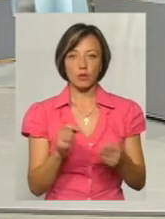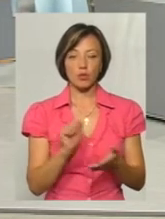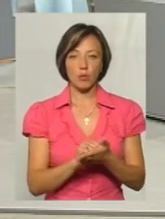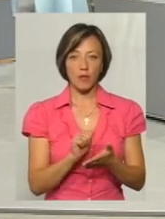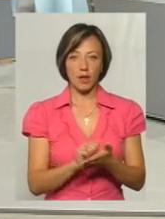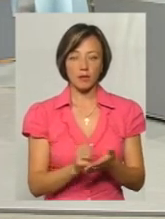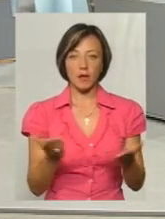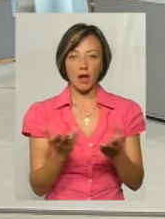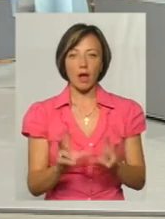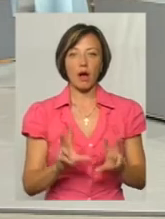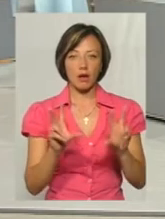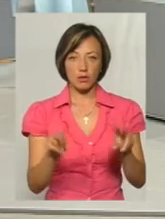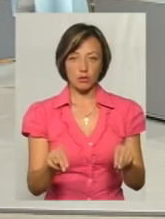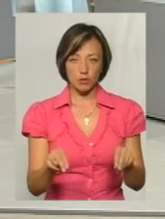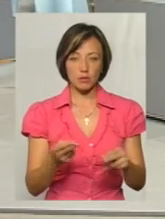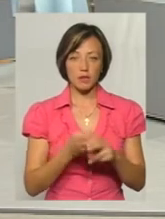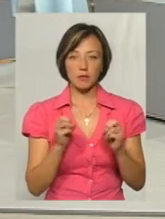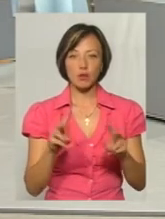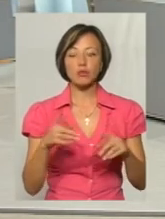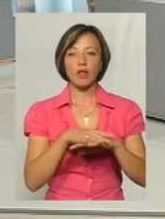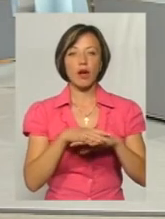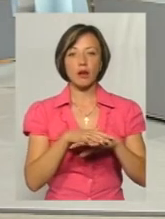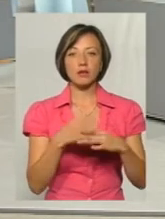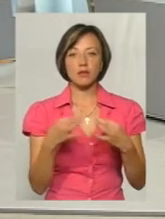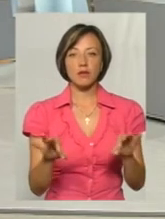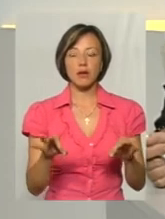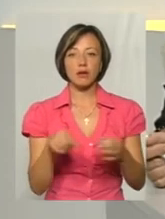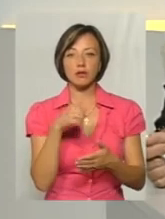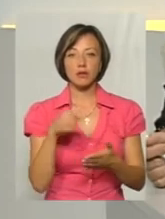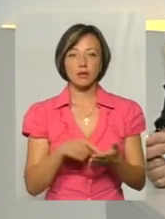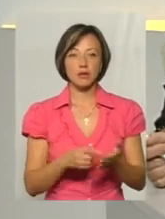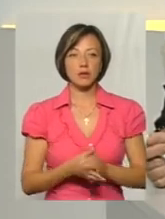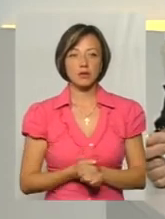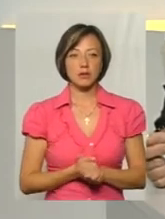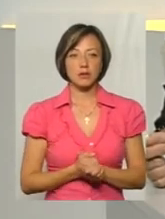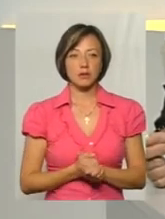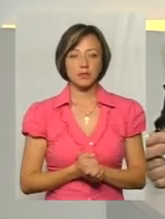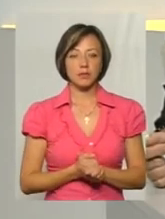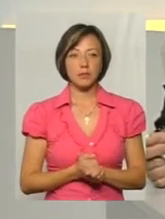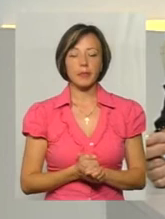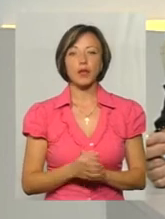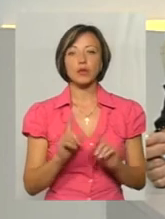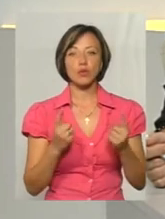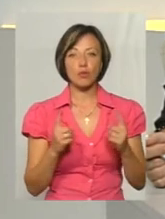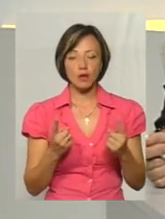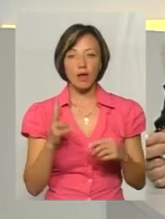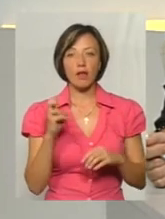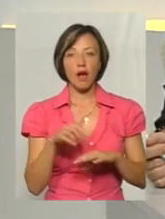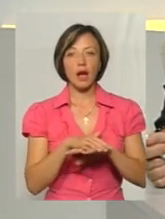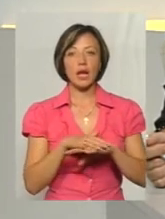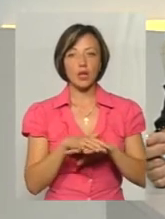документами, які гарантують її безпеку. А чому ж на ринку тоді не дозволяють торгувати? Тому що на